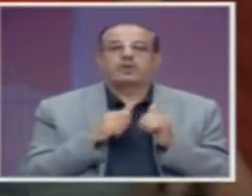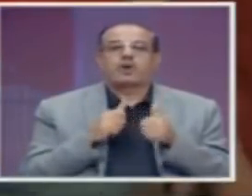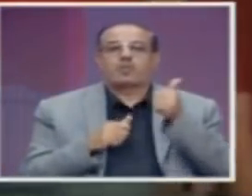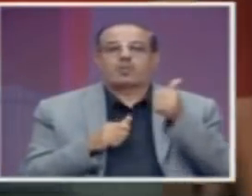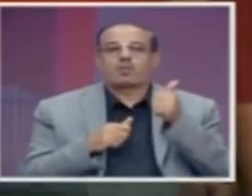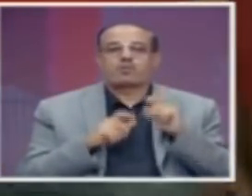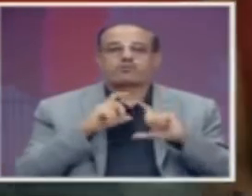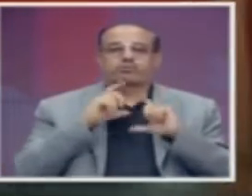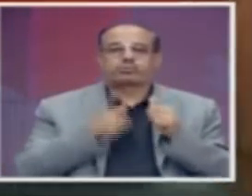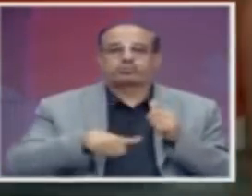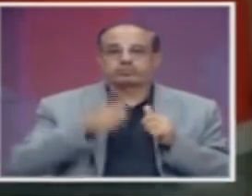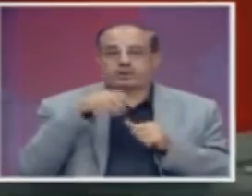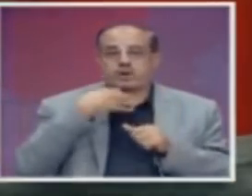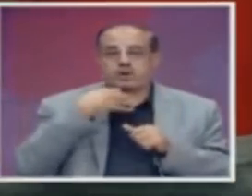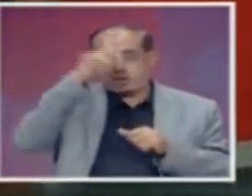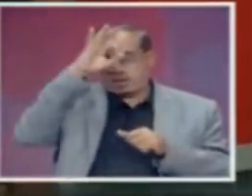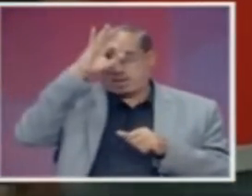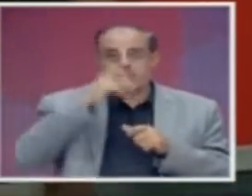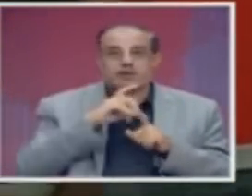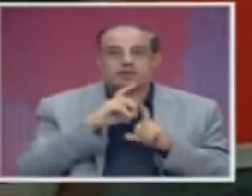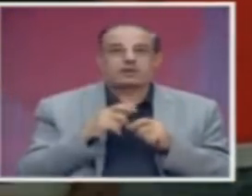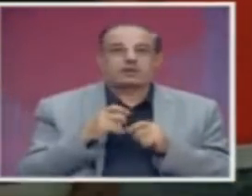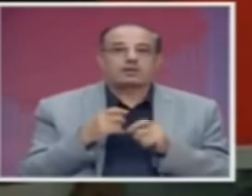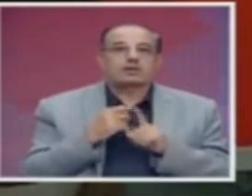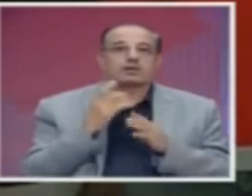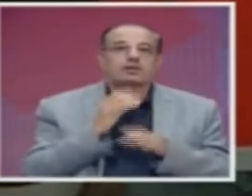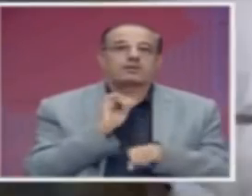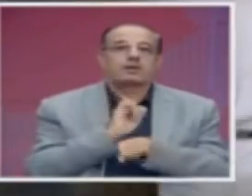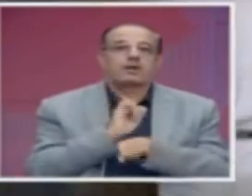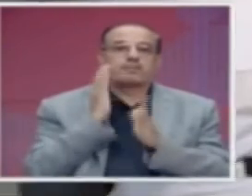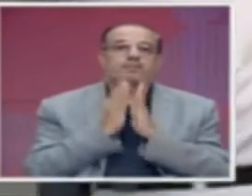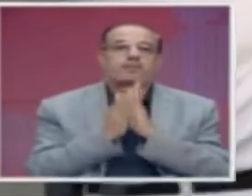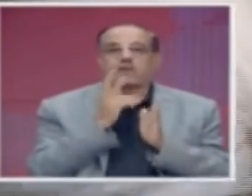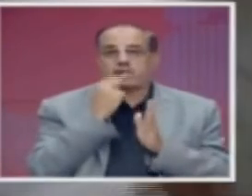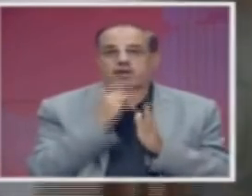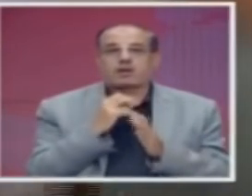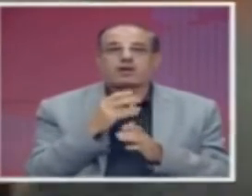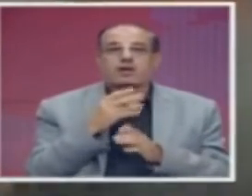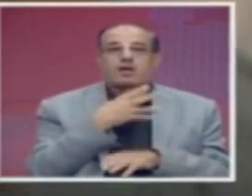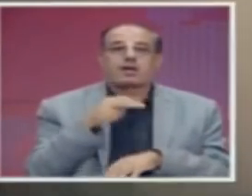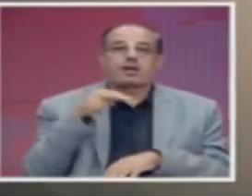القانون، نجحت أجهزة وزارة الداخلية في مجال تنفيذ الأحكام في تنفيذ